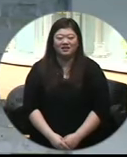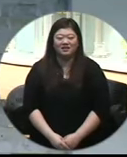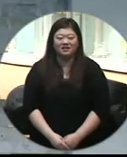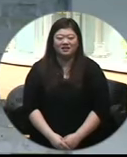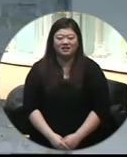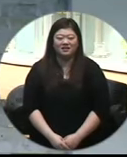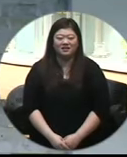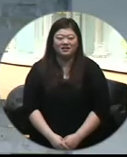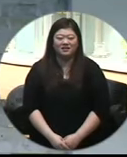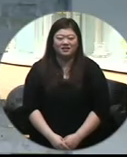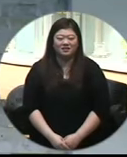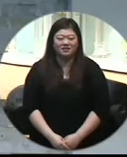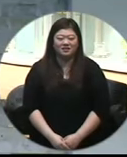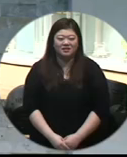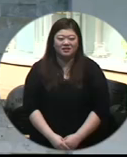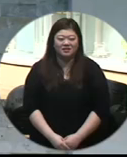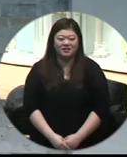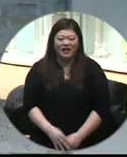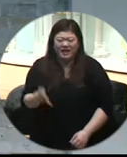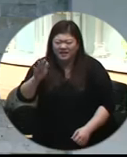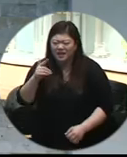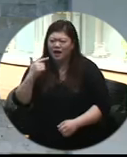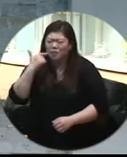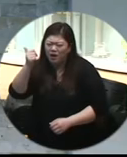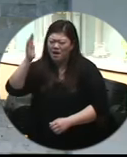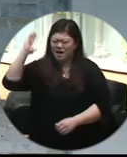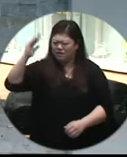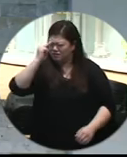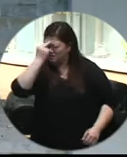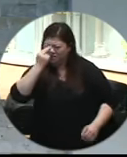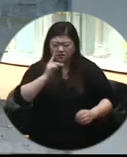이것은요, 복음의 본질이 아니에요.